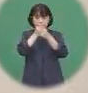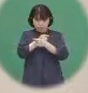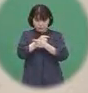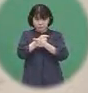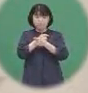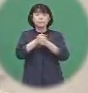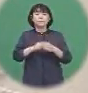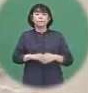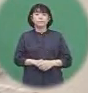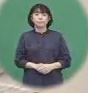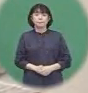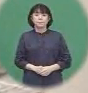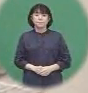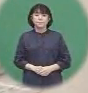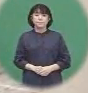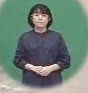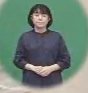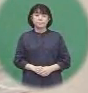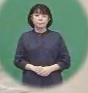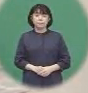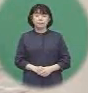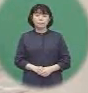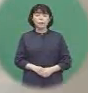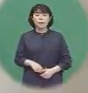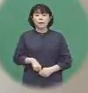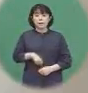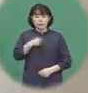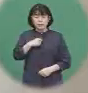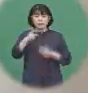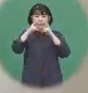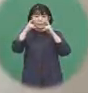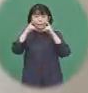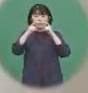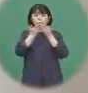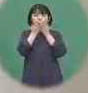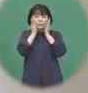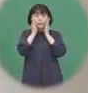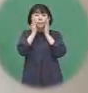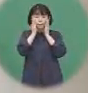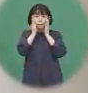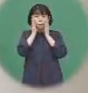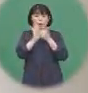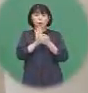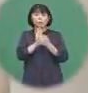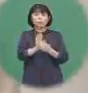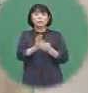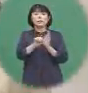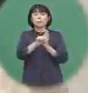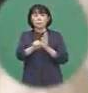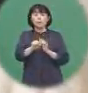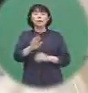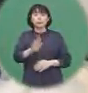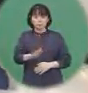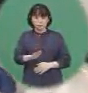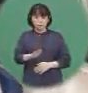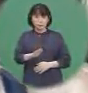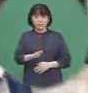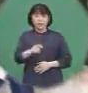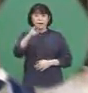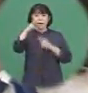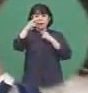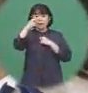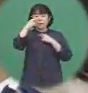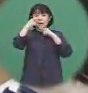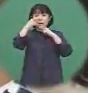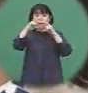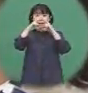などが挙げられますマスクは正しく着用しないと十分な効果が得られないため鼻から